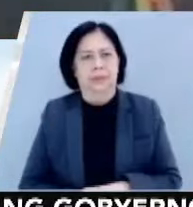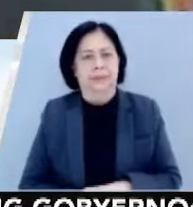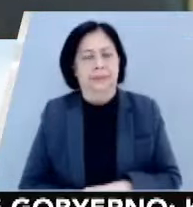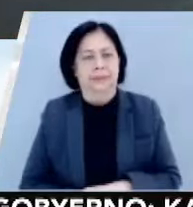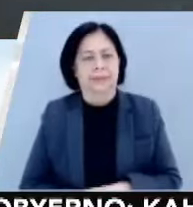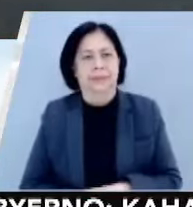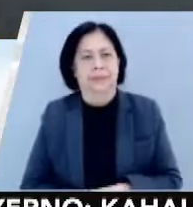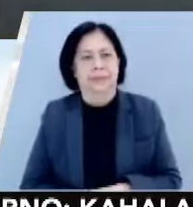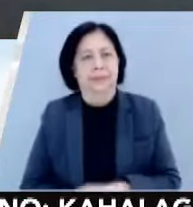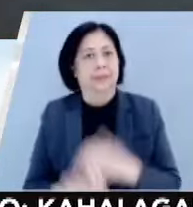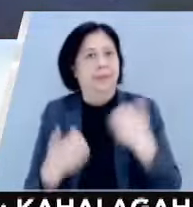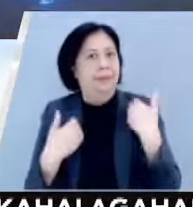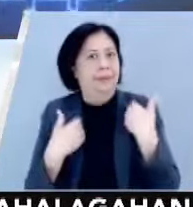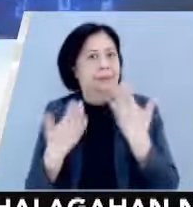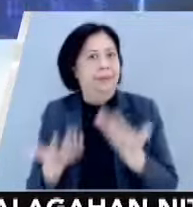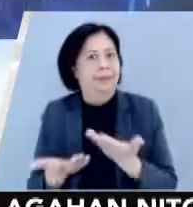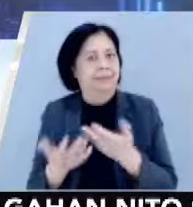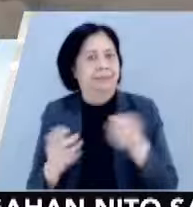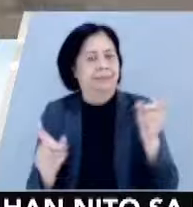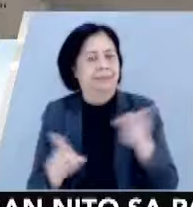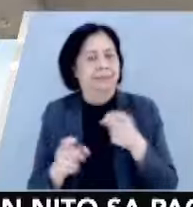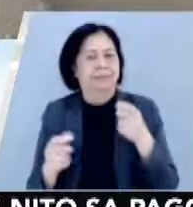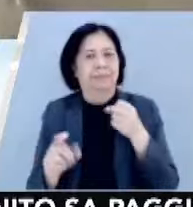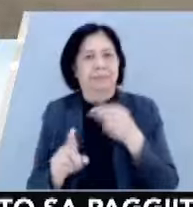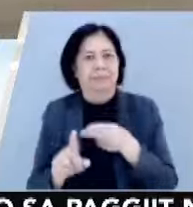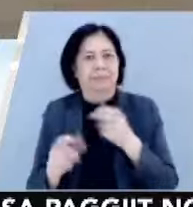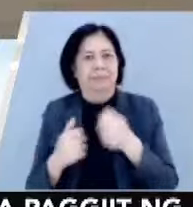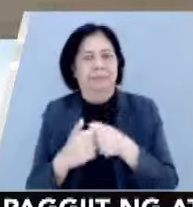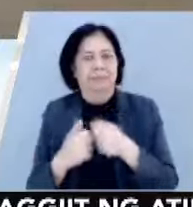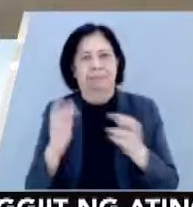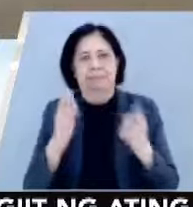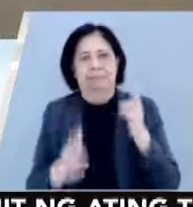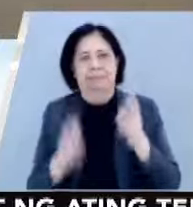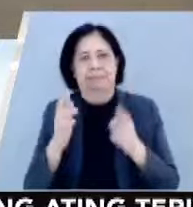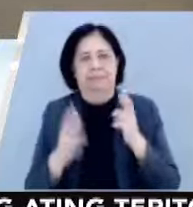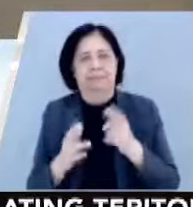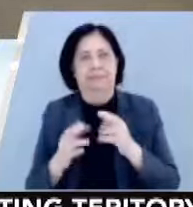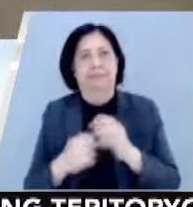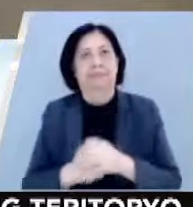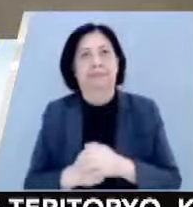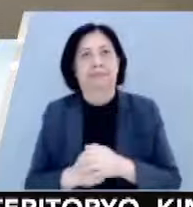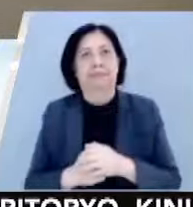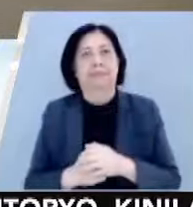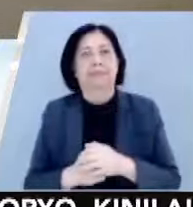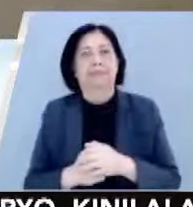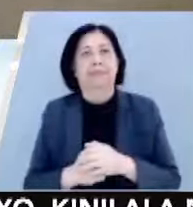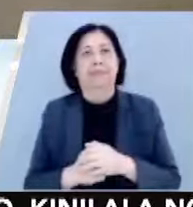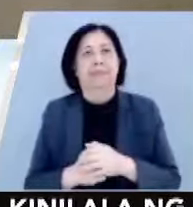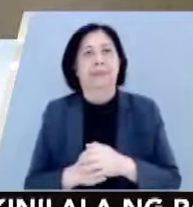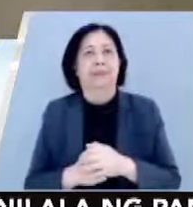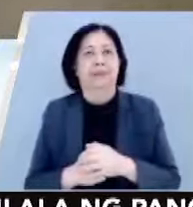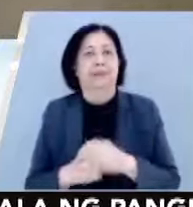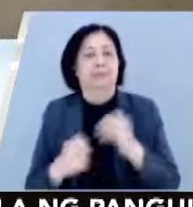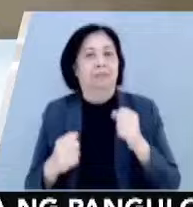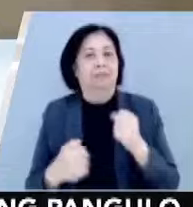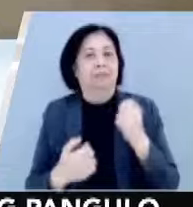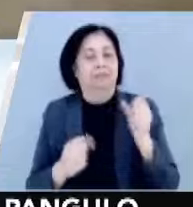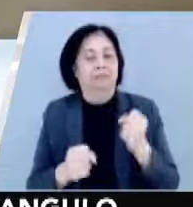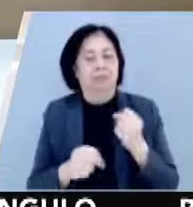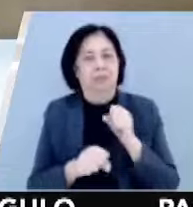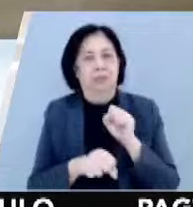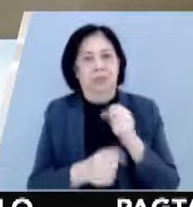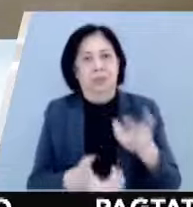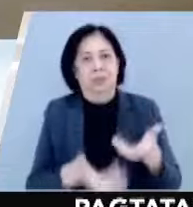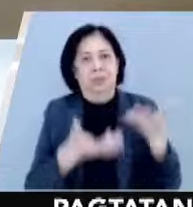nandito na ang inyong automated firefighting bot, Meet PyroSage. Short for Portable Yet Robust Operation with